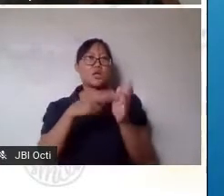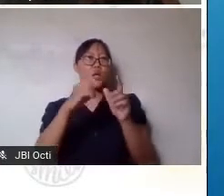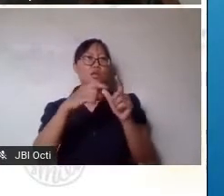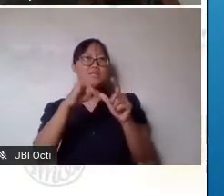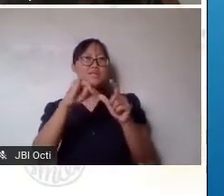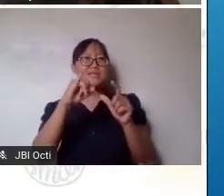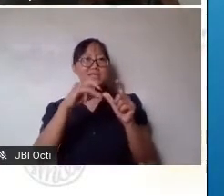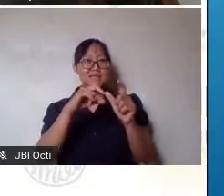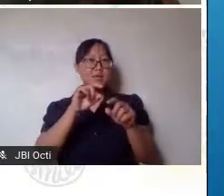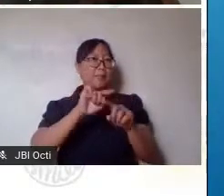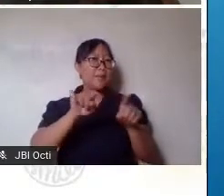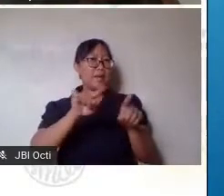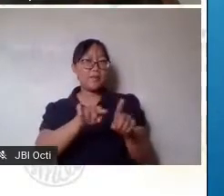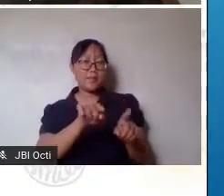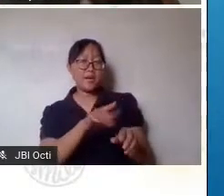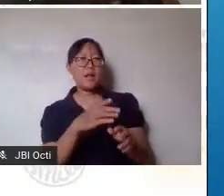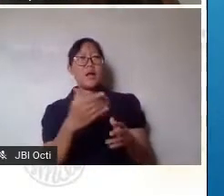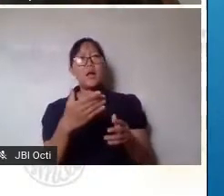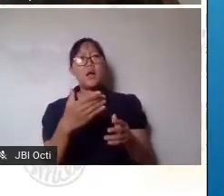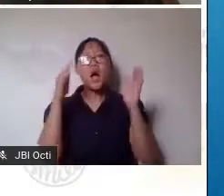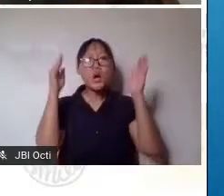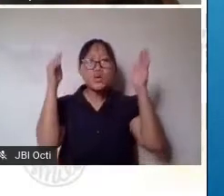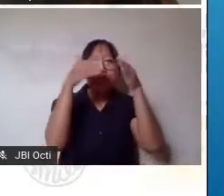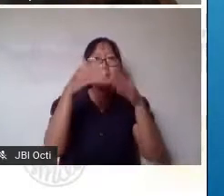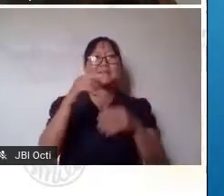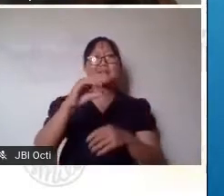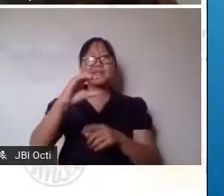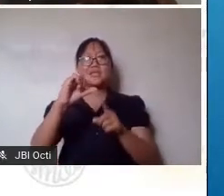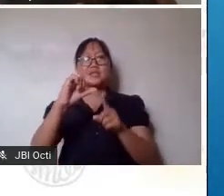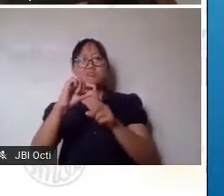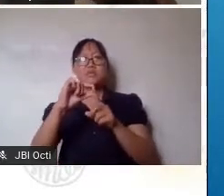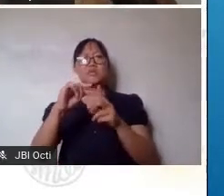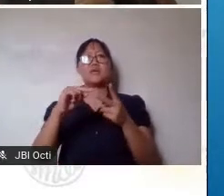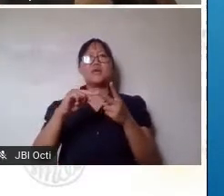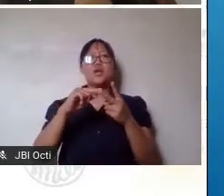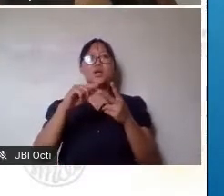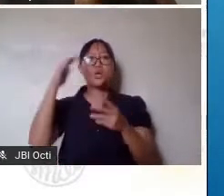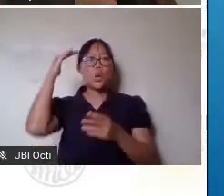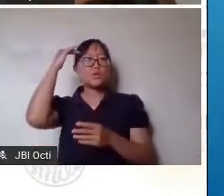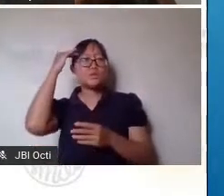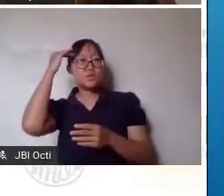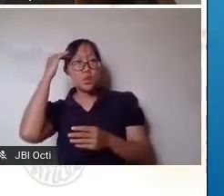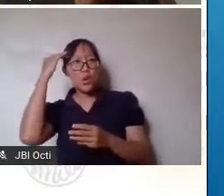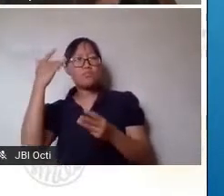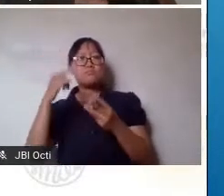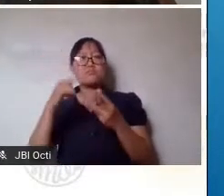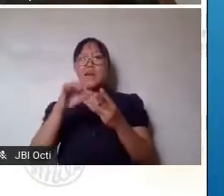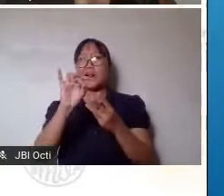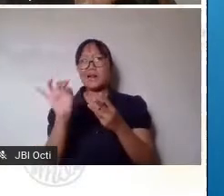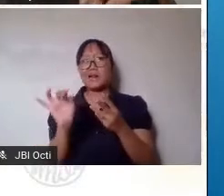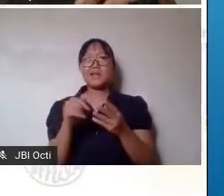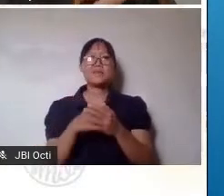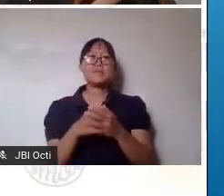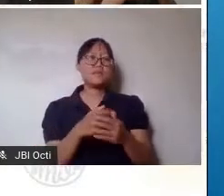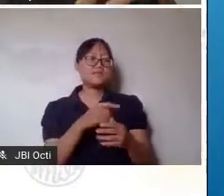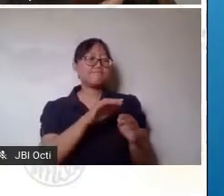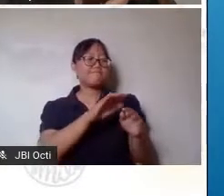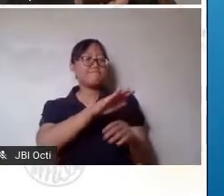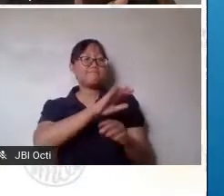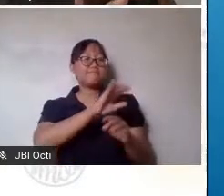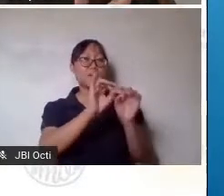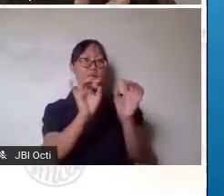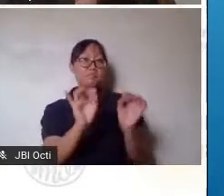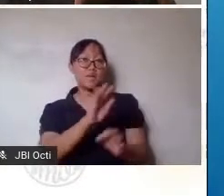diagnosisnya Down syndrome, dan seterusnya. Padahal di awal tadi kita cerita, anak-anak ini punya pola IQ yang